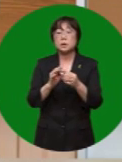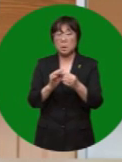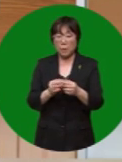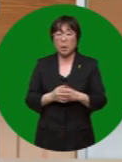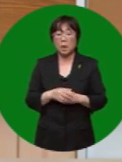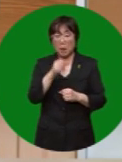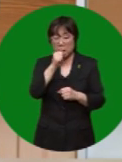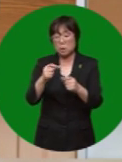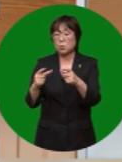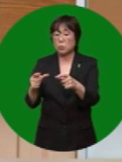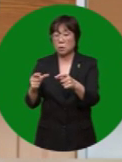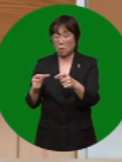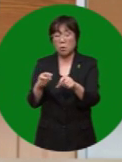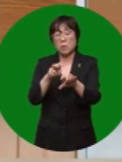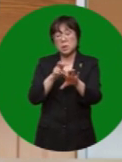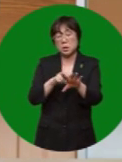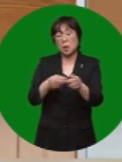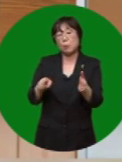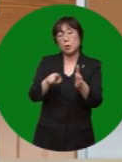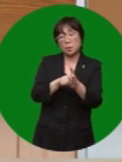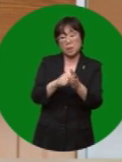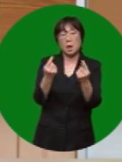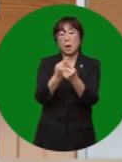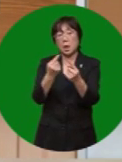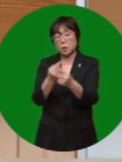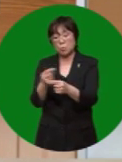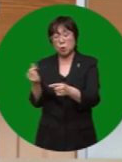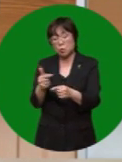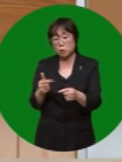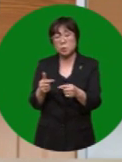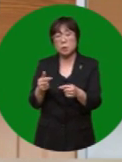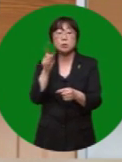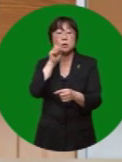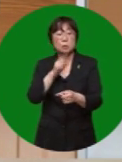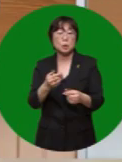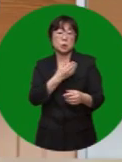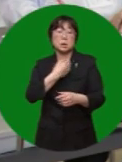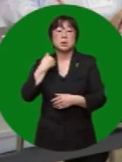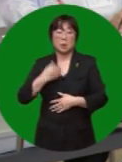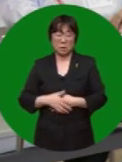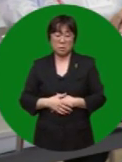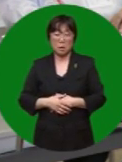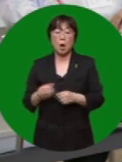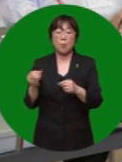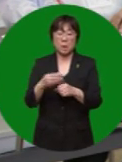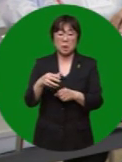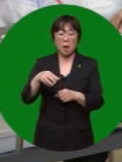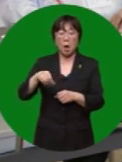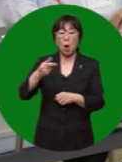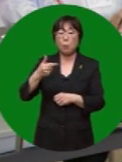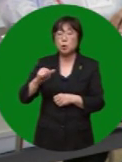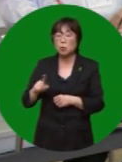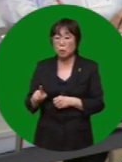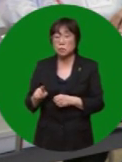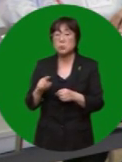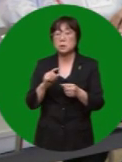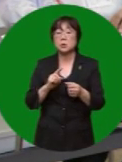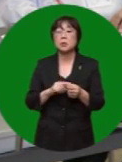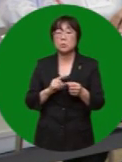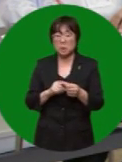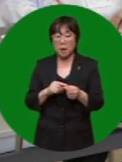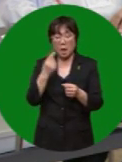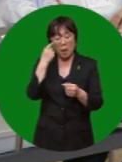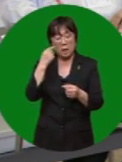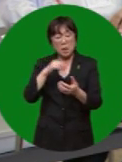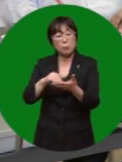ではこういう診断も含めて改修も瞬時でというかスムーズにできて、なおかつオプションでありますけれど、そういう概算見積もりみ